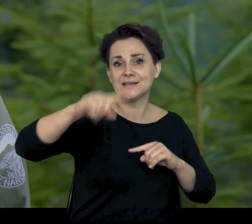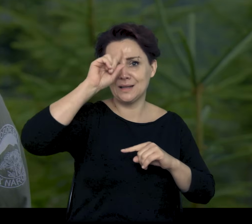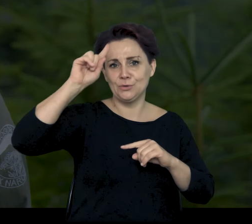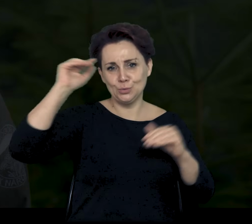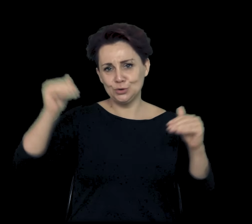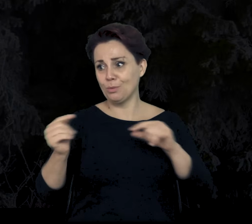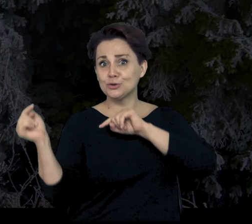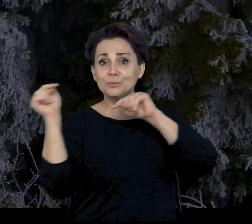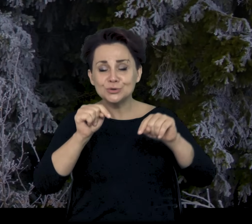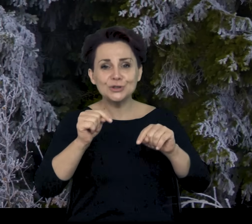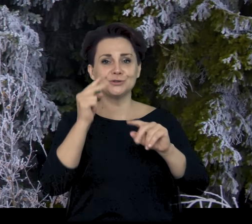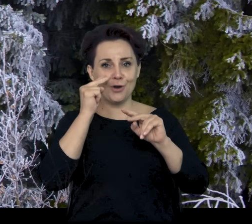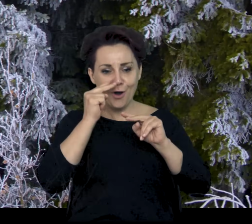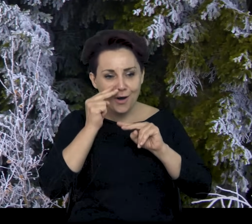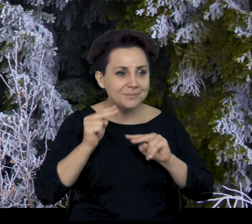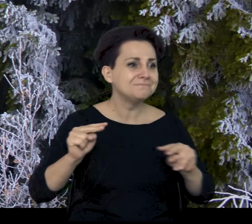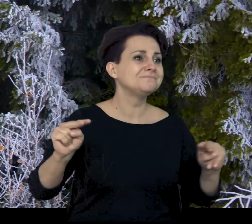pokolenia.